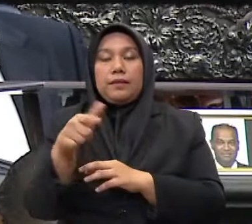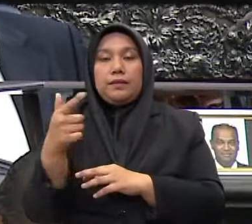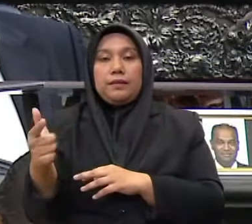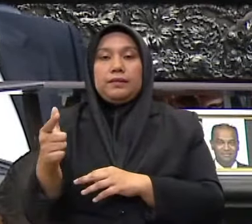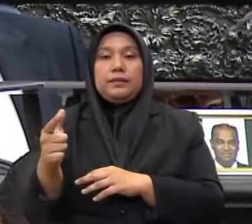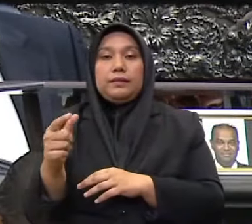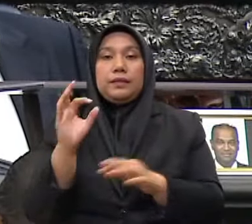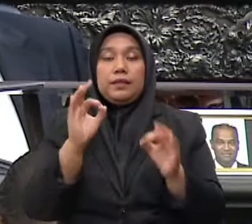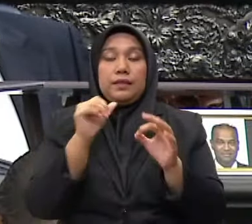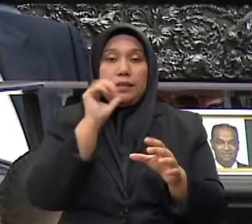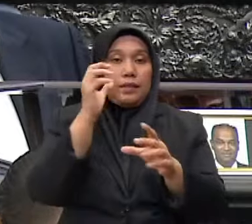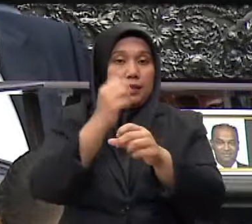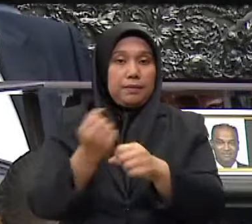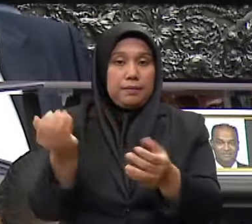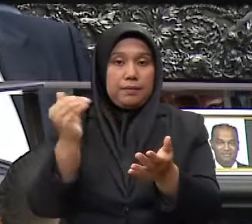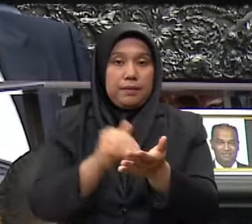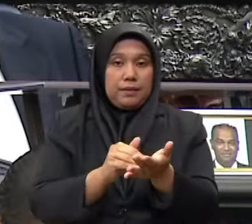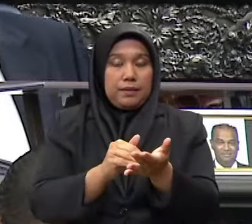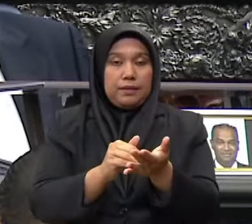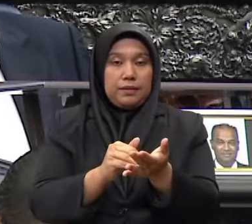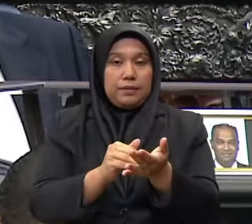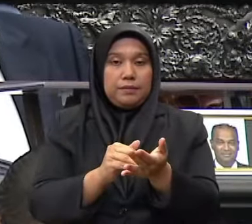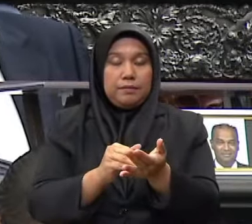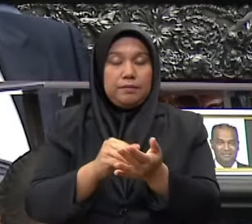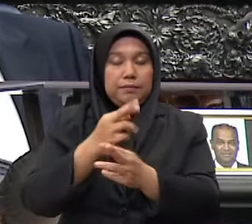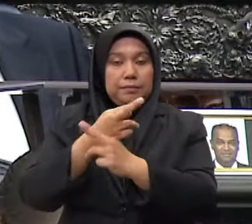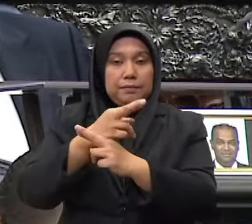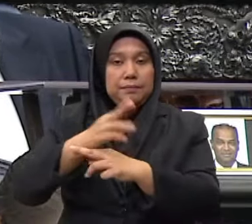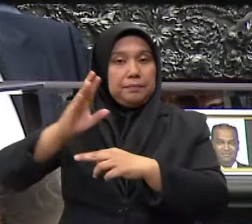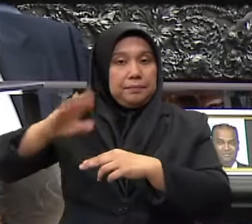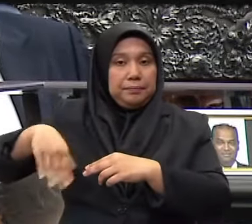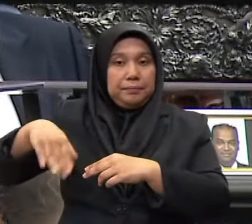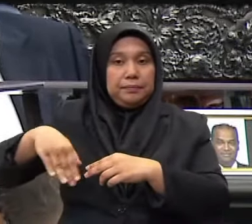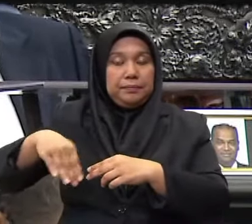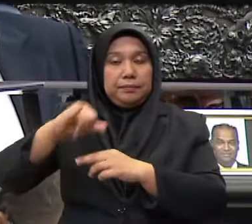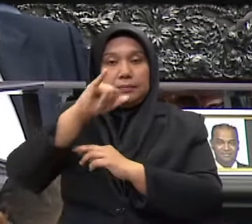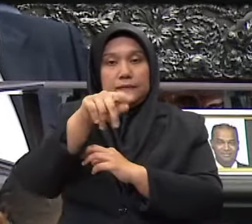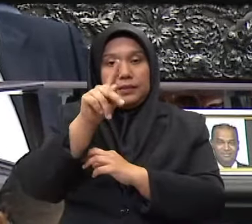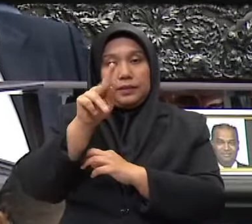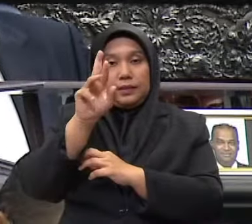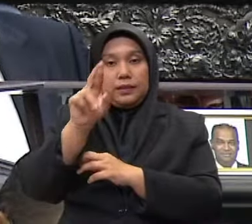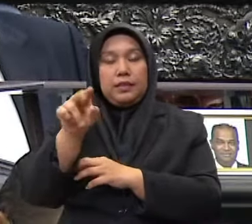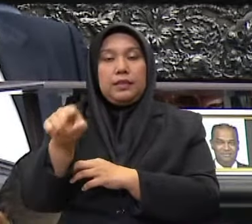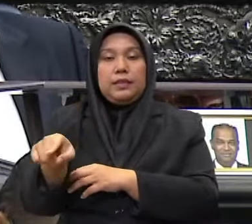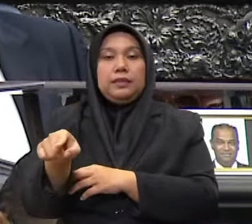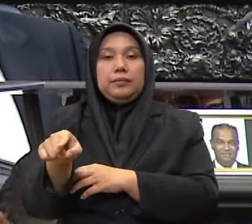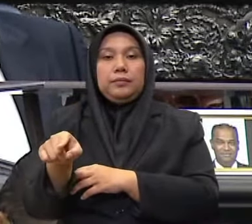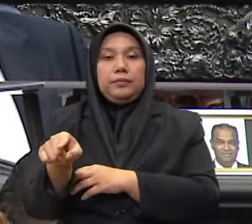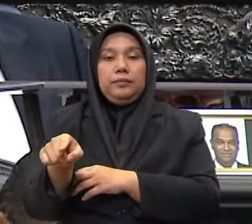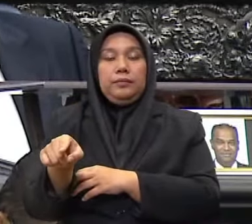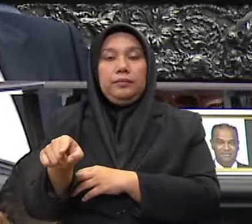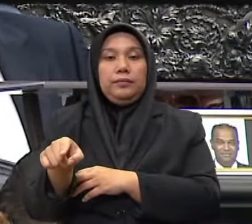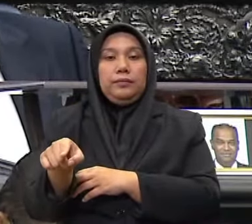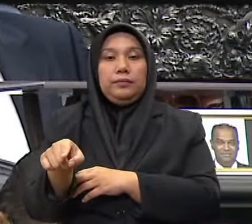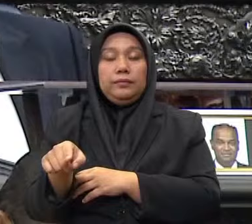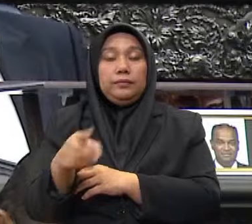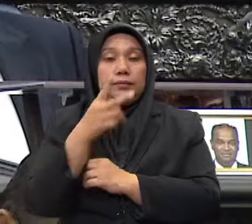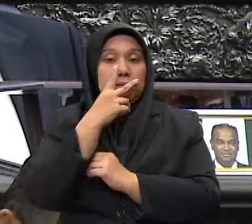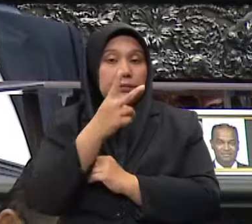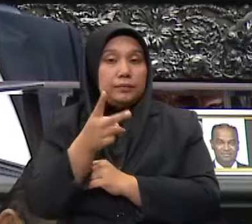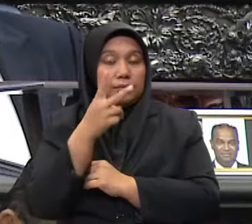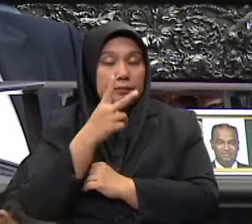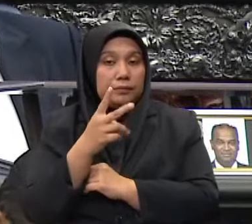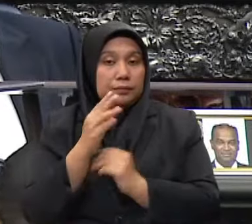dapat lagi di diselenggarakan maka pihak jkr akan turun untuk untuk